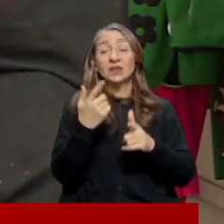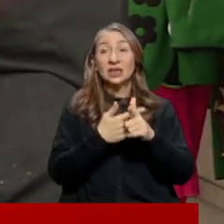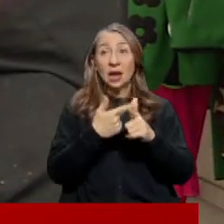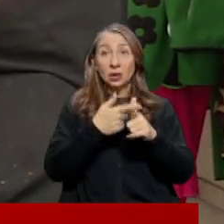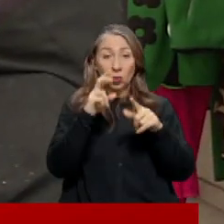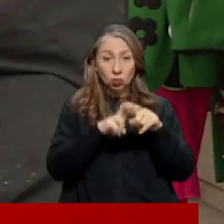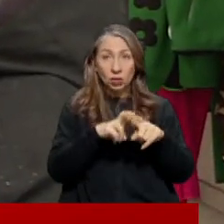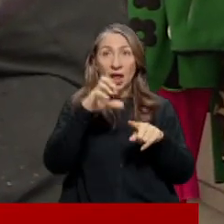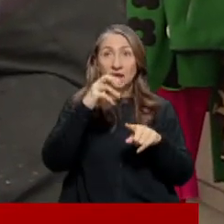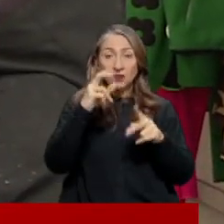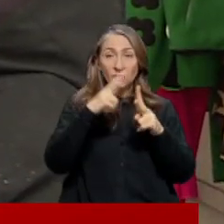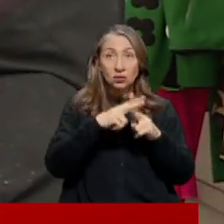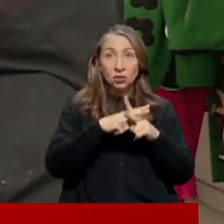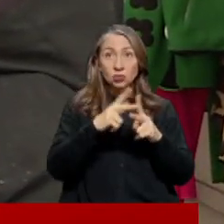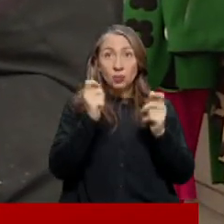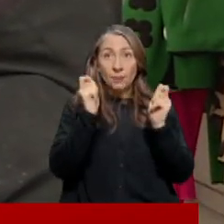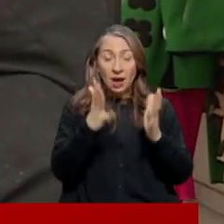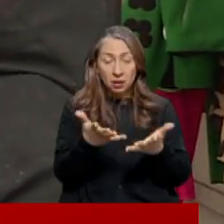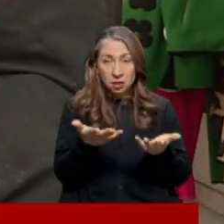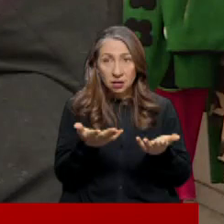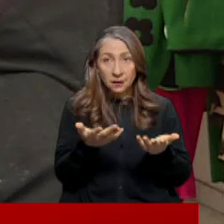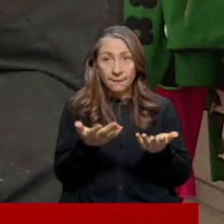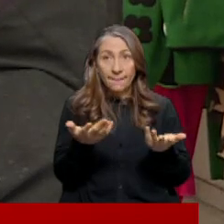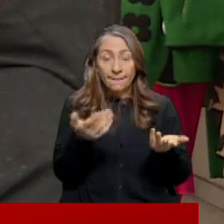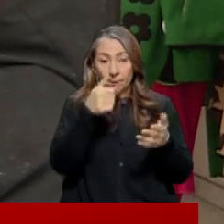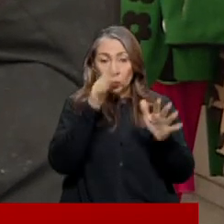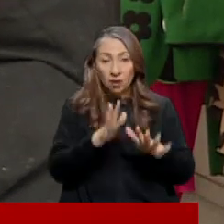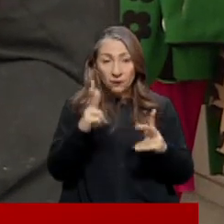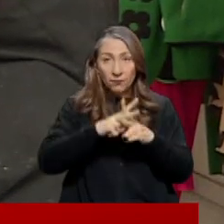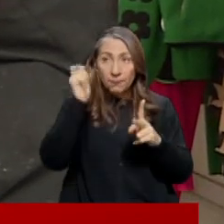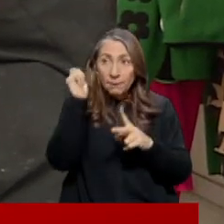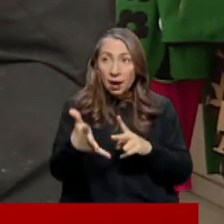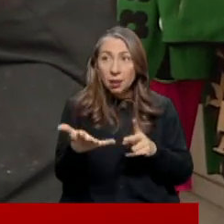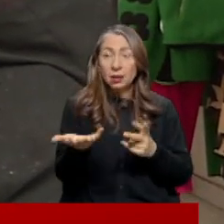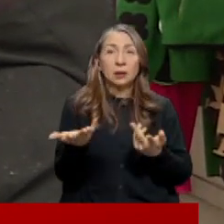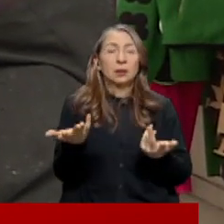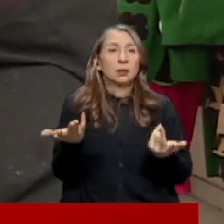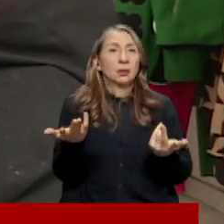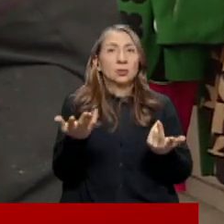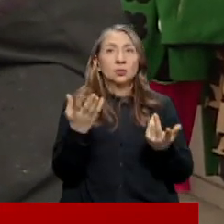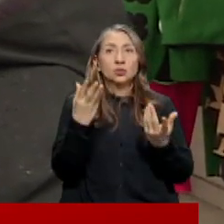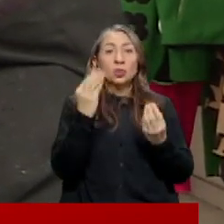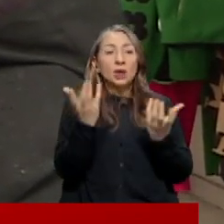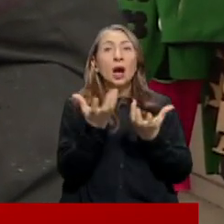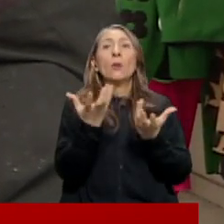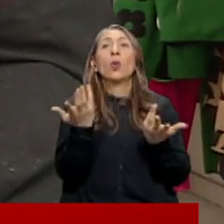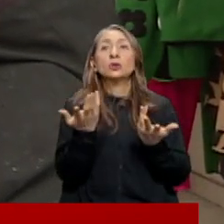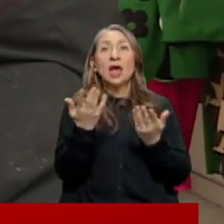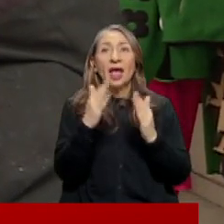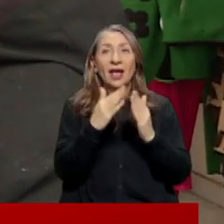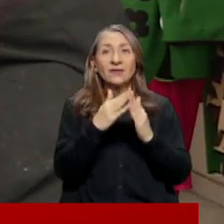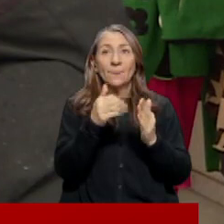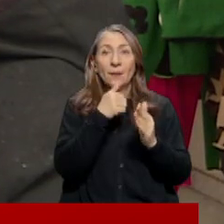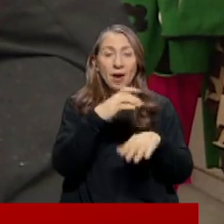Kirada oturuyoruz. Elektrik faturası çok yüksek geliyor. Doğalgaz faturası çok yüksek geliyor. Yani çok da yakamıyoruz ki evde